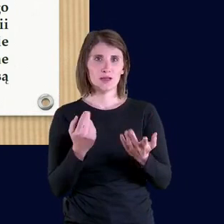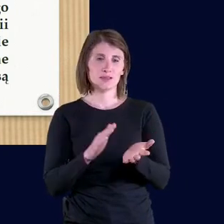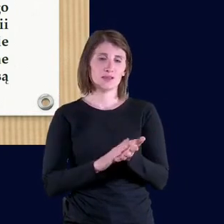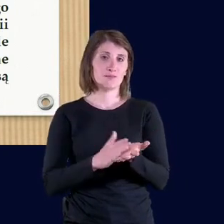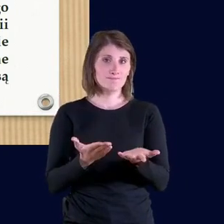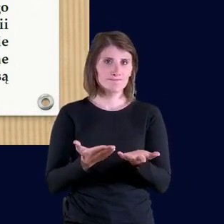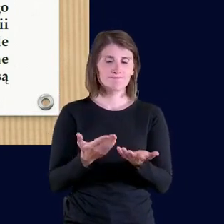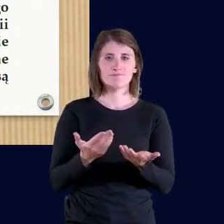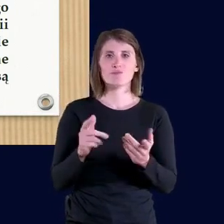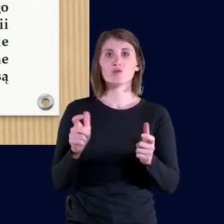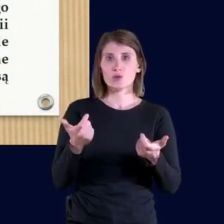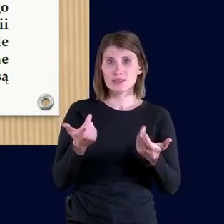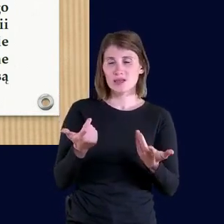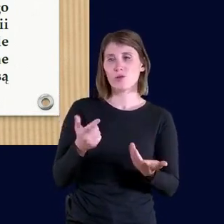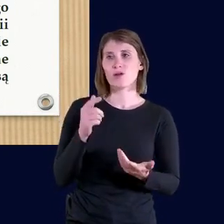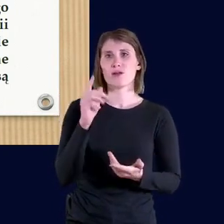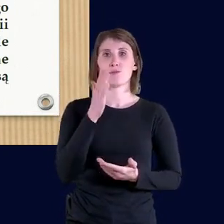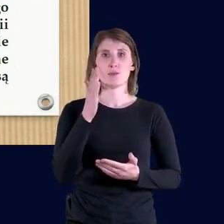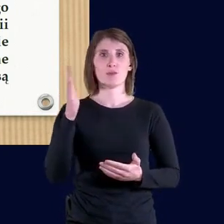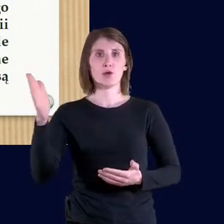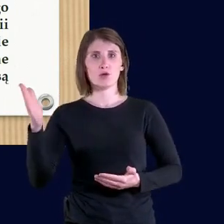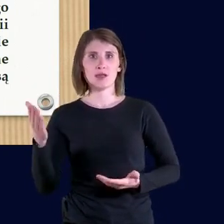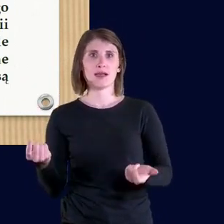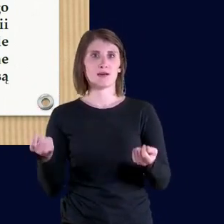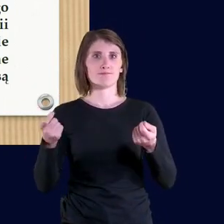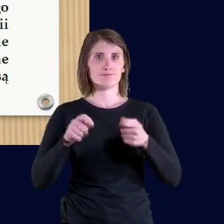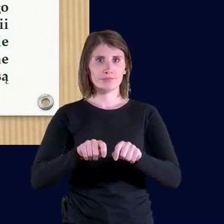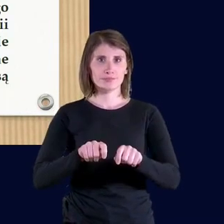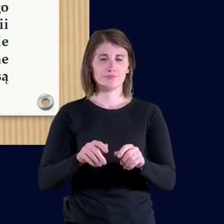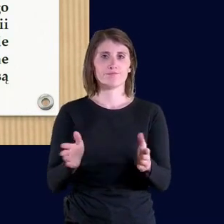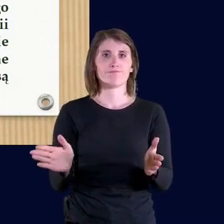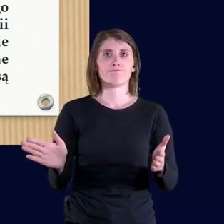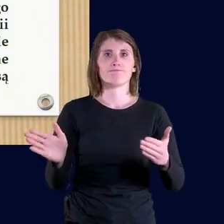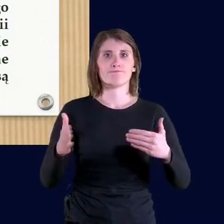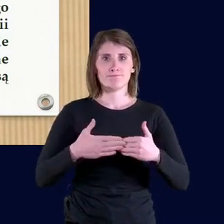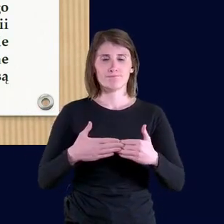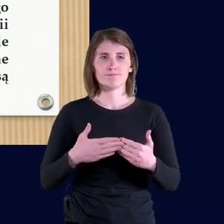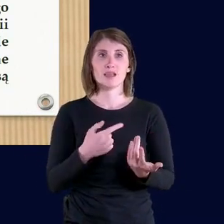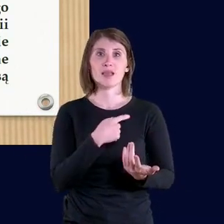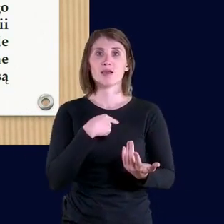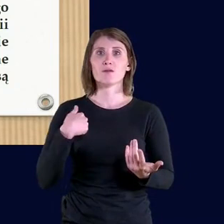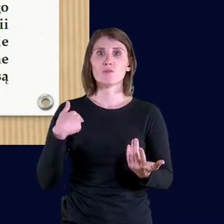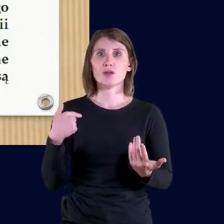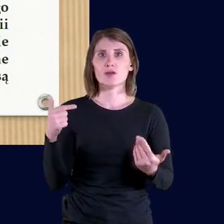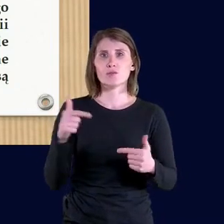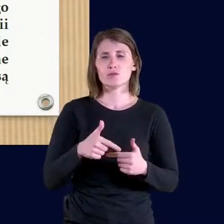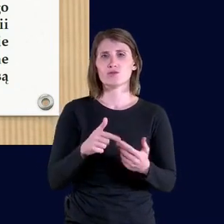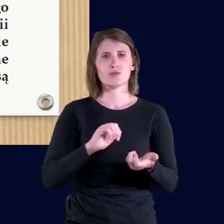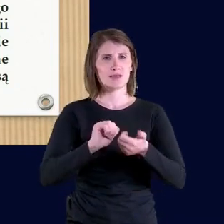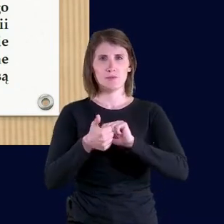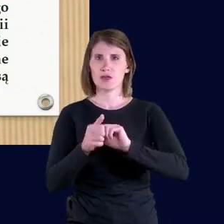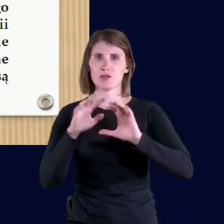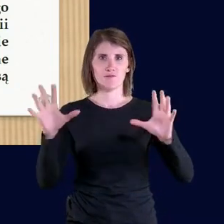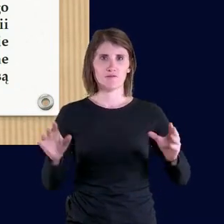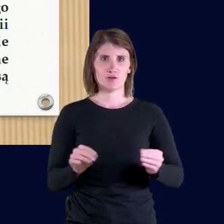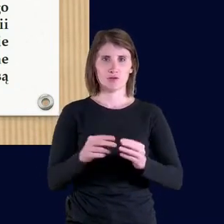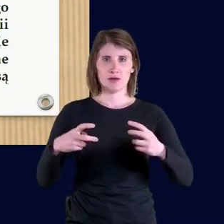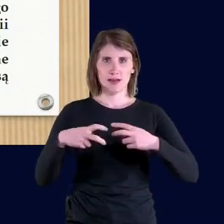została fizycznie zamknięta i musieliśmy nagle się przestawić na ten kontakt bardziej elektroniczny